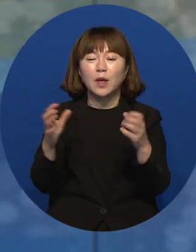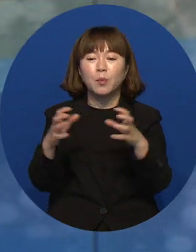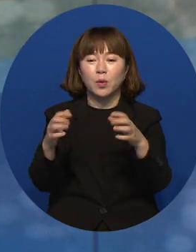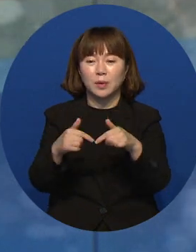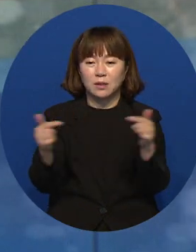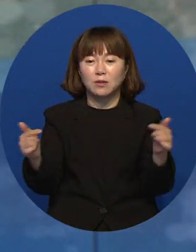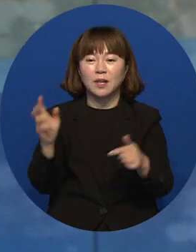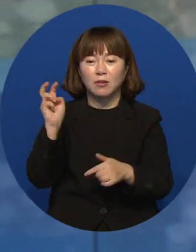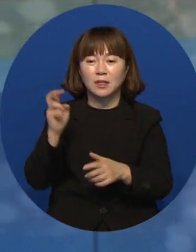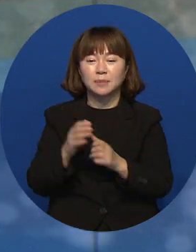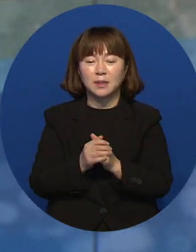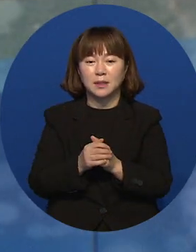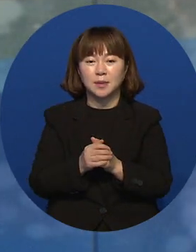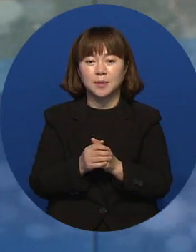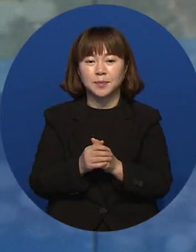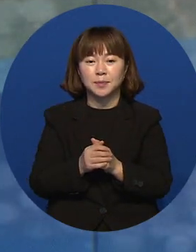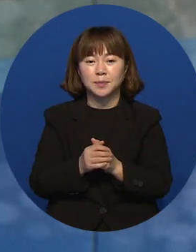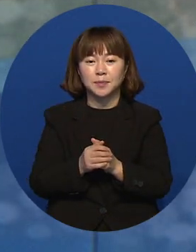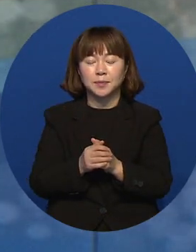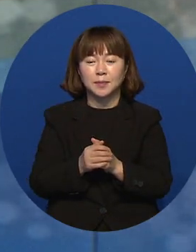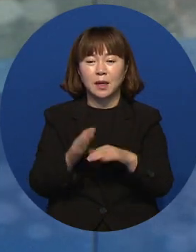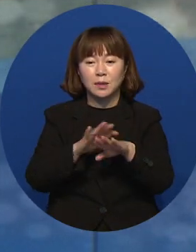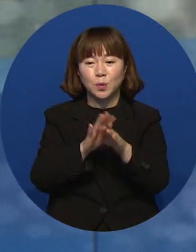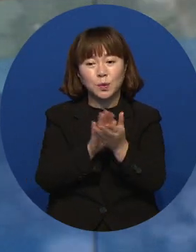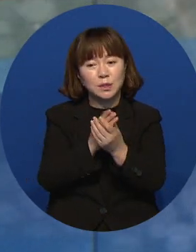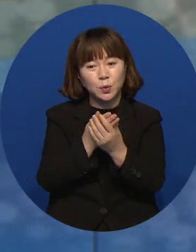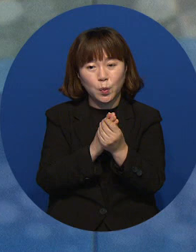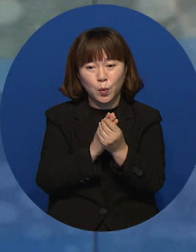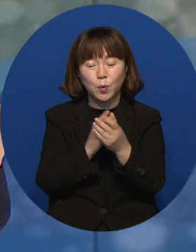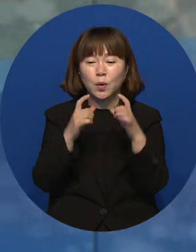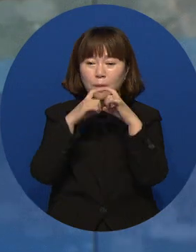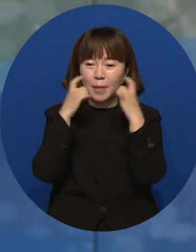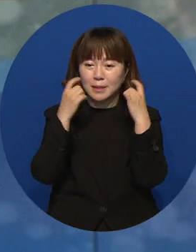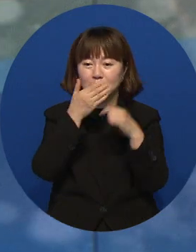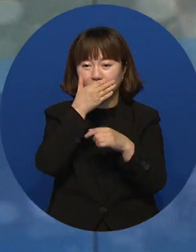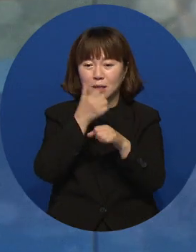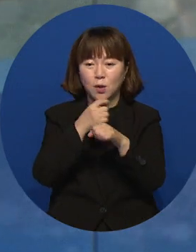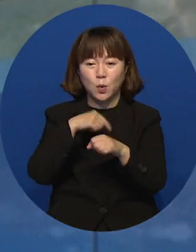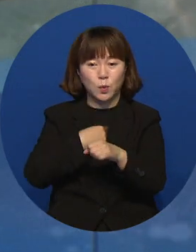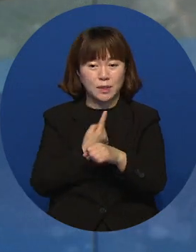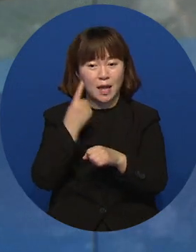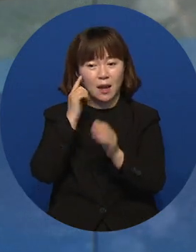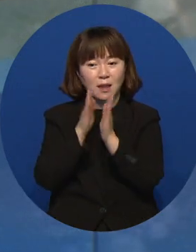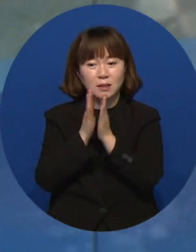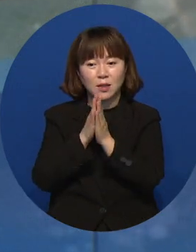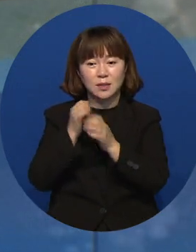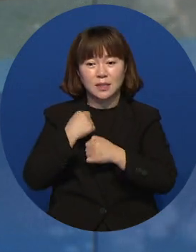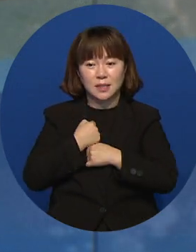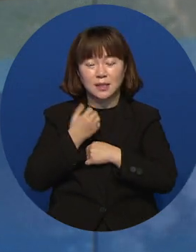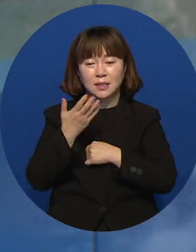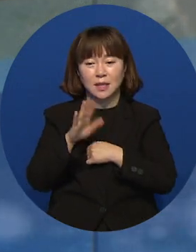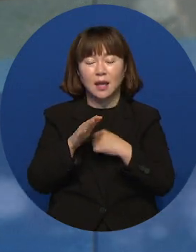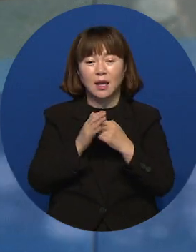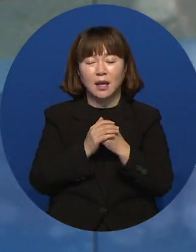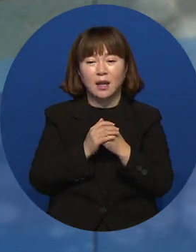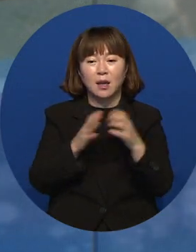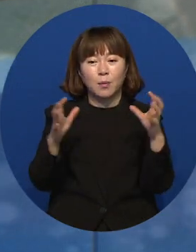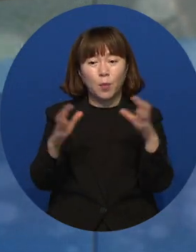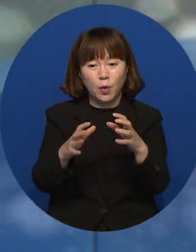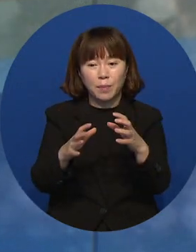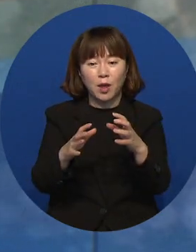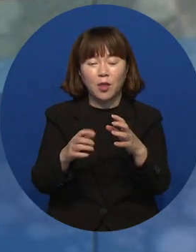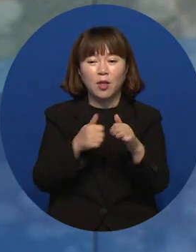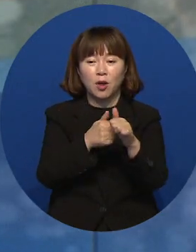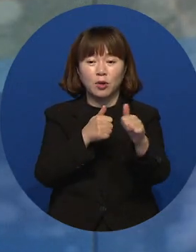그런데 어 손씻기 라 마스크는 자기 혼자 하는 건데 거리두기 는 모임을 하게 되면 이제 약해지는 거잖아요 저 매장 예